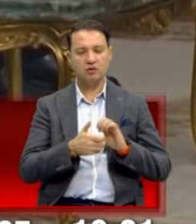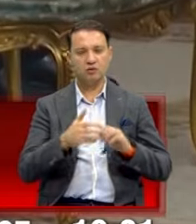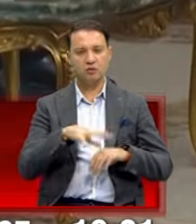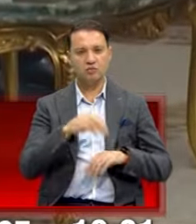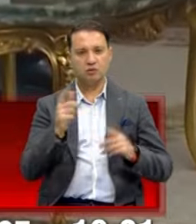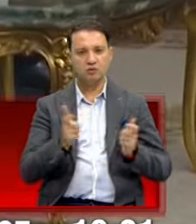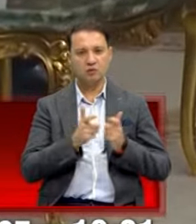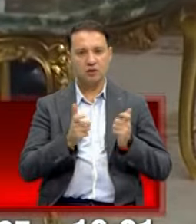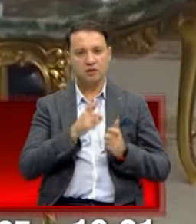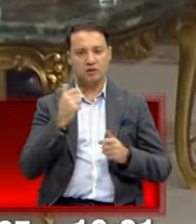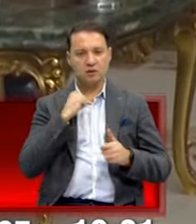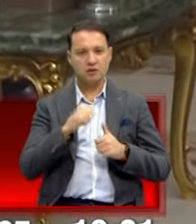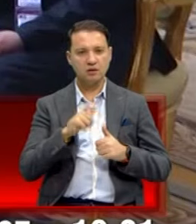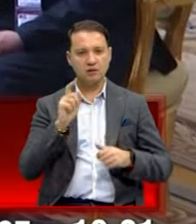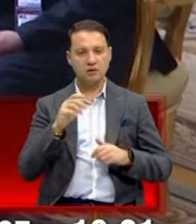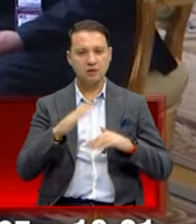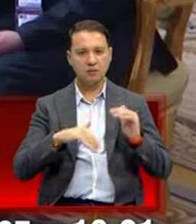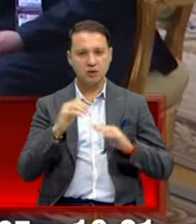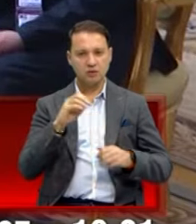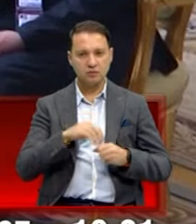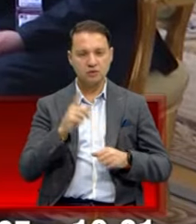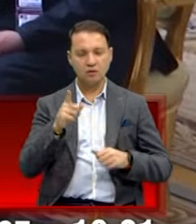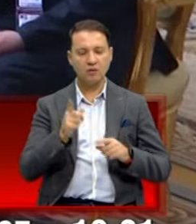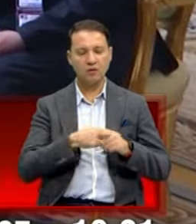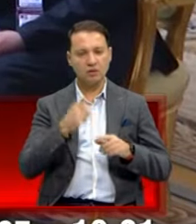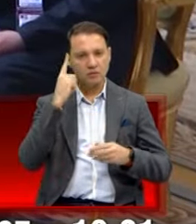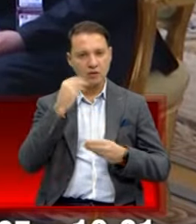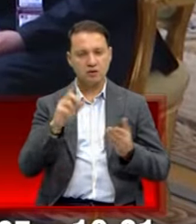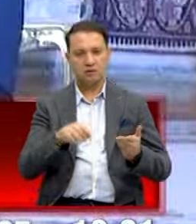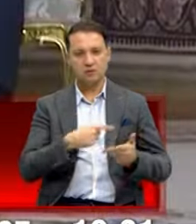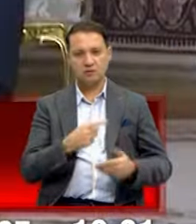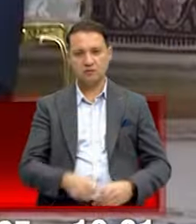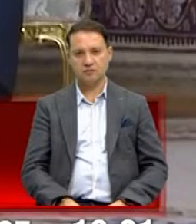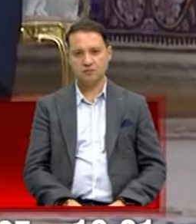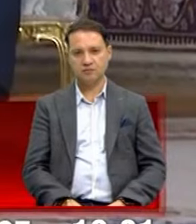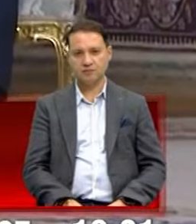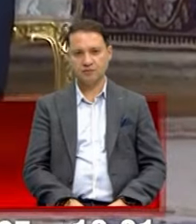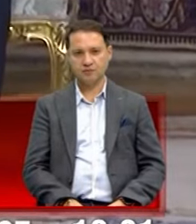konseyi toplantılarının yeniden yapılandırılmasına ilişkin ortak bildiriyi imzaladı.